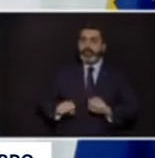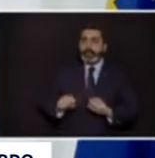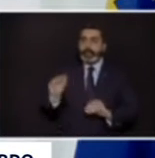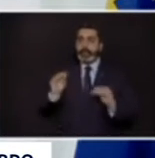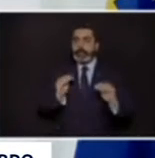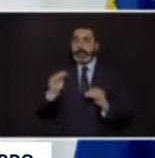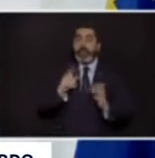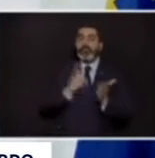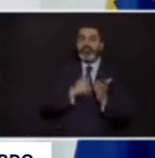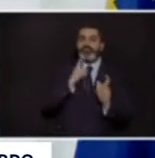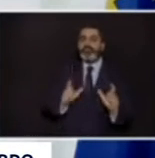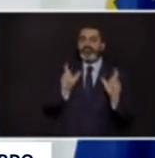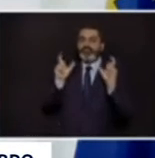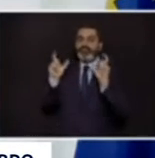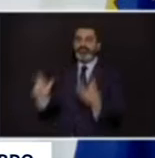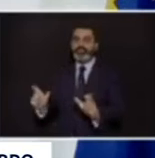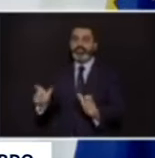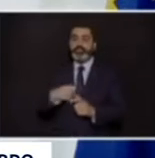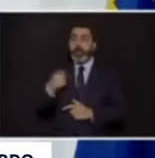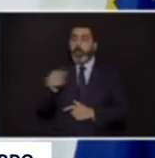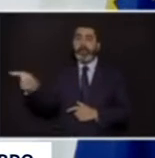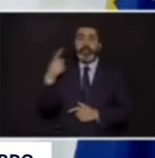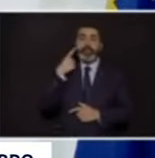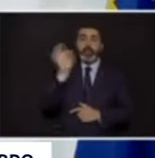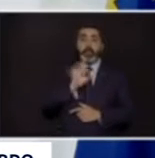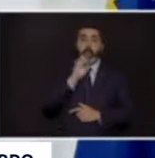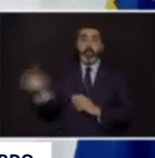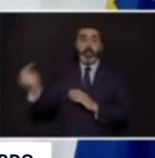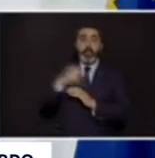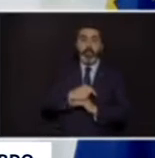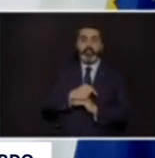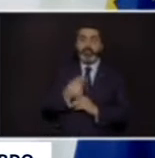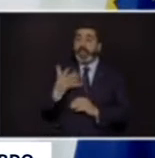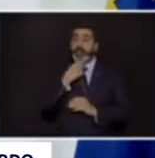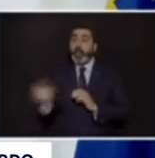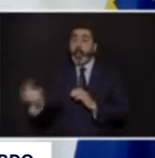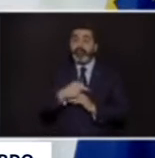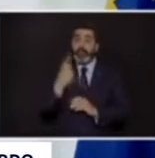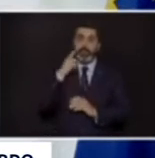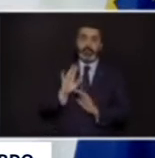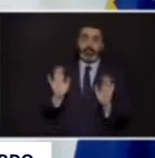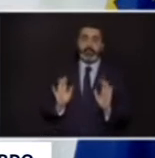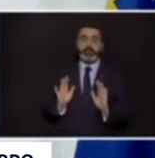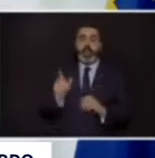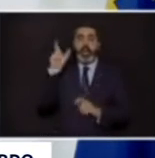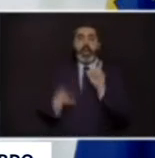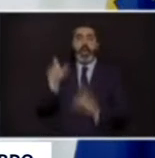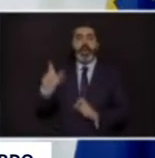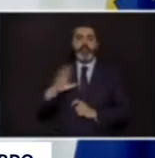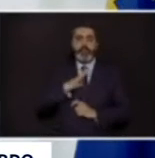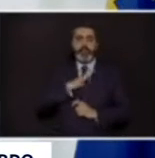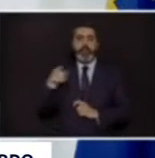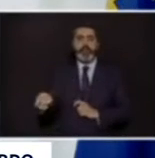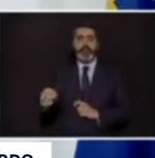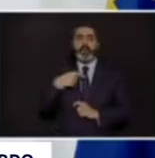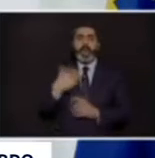εμπροστοφυλακή, συχνά ανθρώπους άγνωστης προέλευσης, αλλά και αγνώστων σκοπών, που δεν διστάζουν να